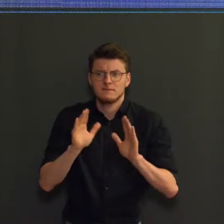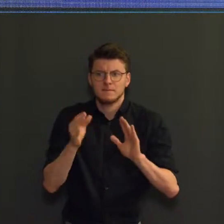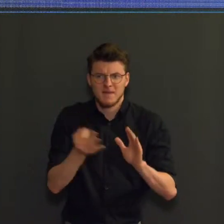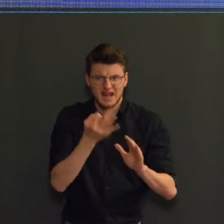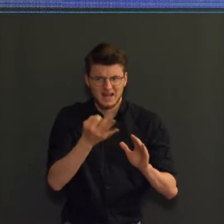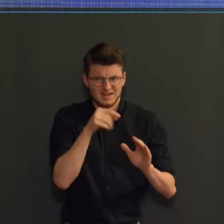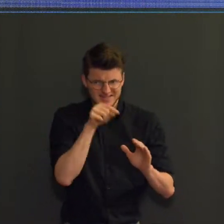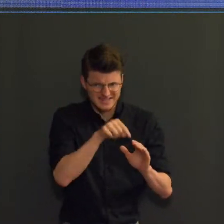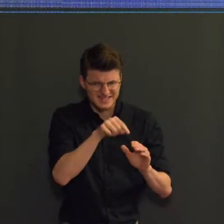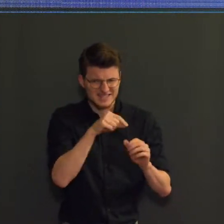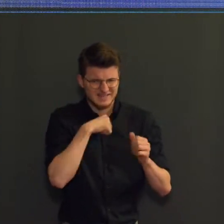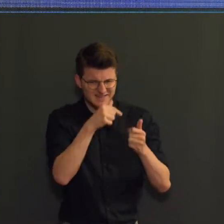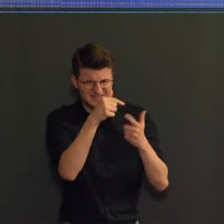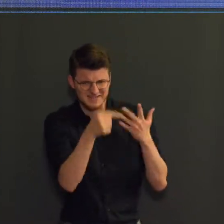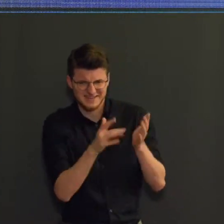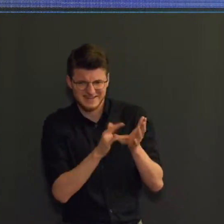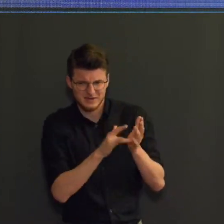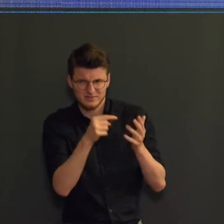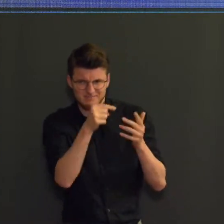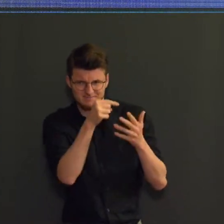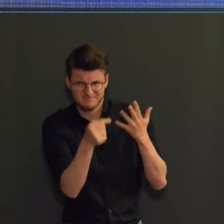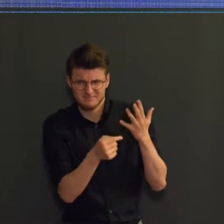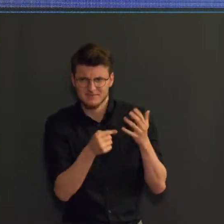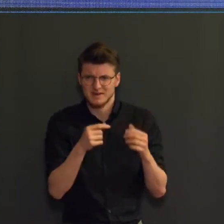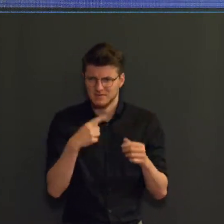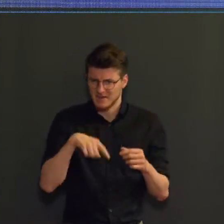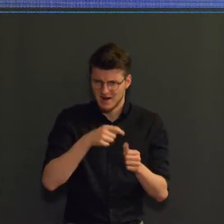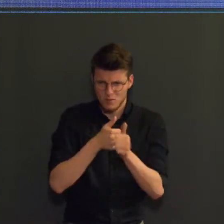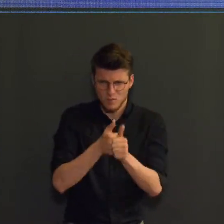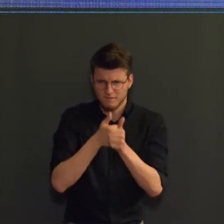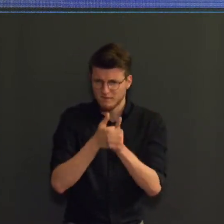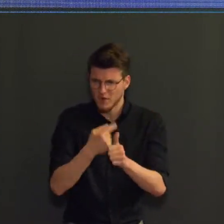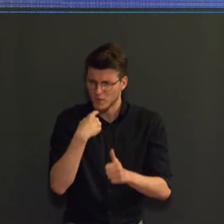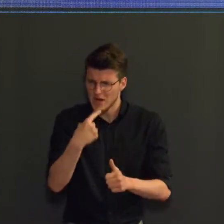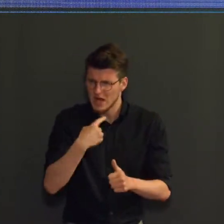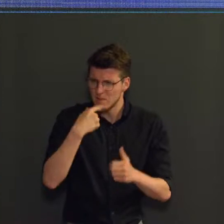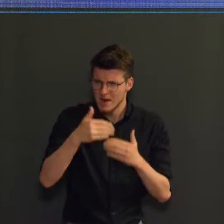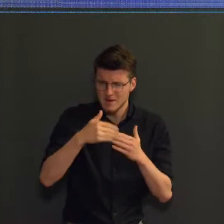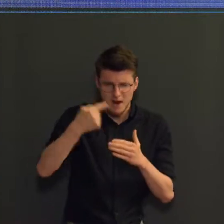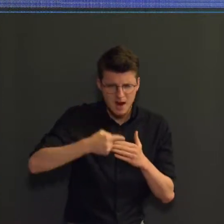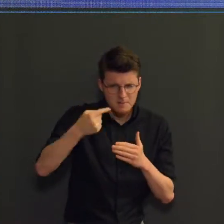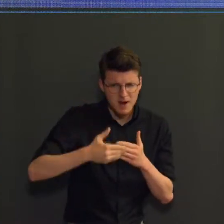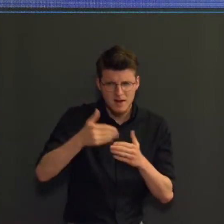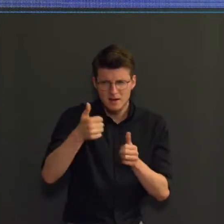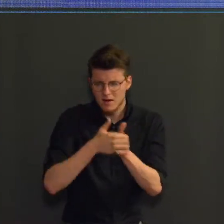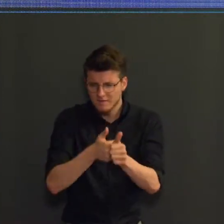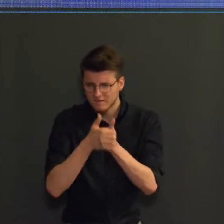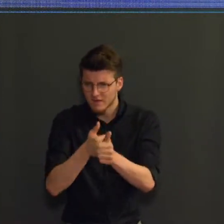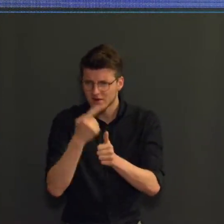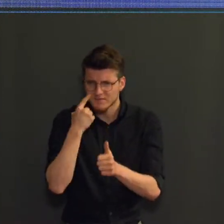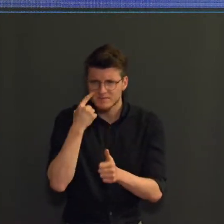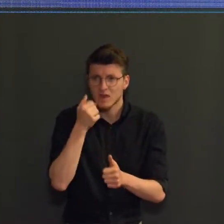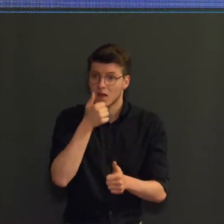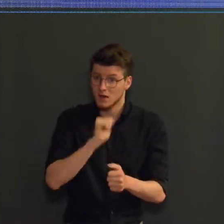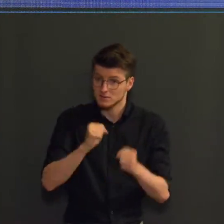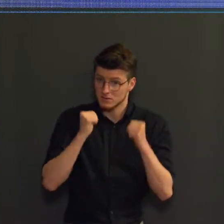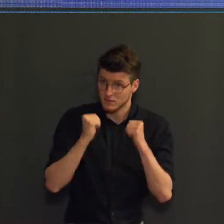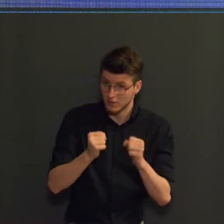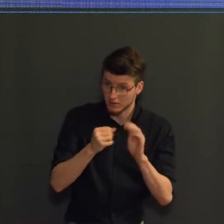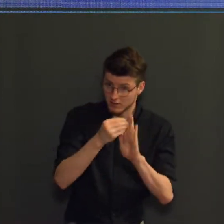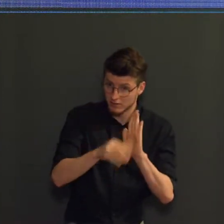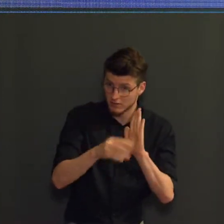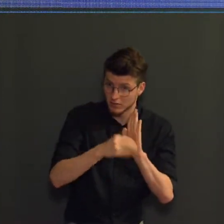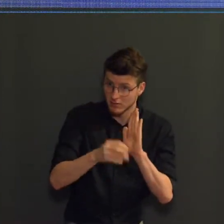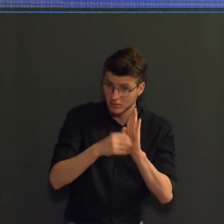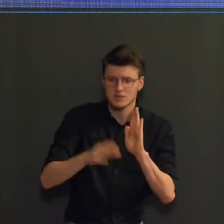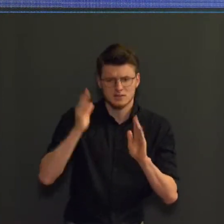op. En zodra dat er kan versoepeld worden, zal er versoepeld worden. Maar intussen is het natuurlijk wel belangrijk om te zeggen dat het